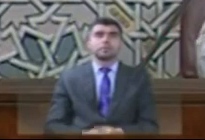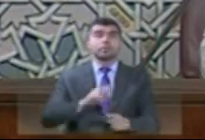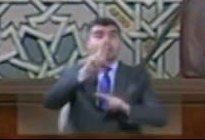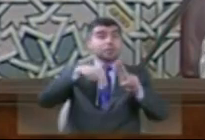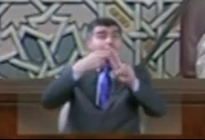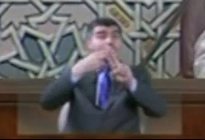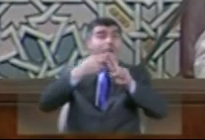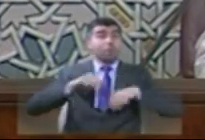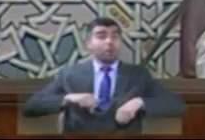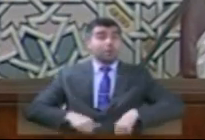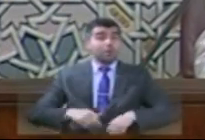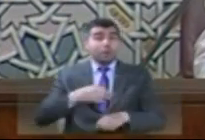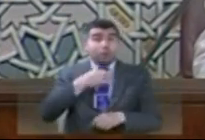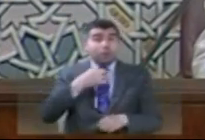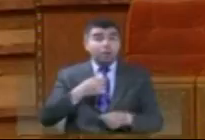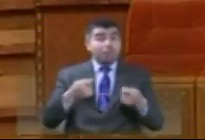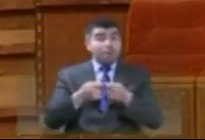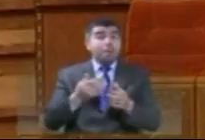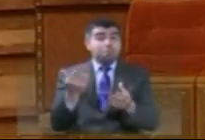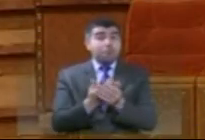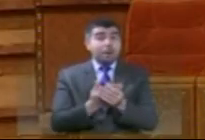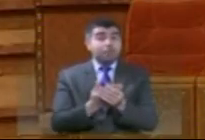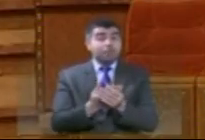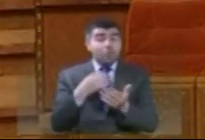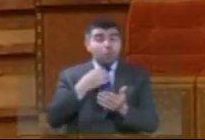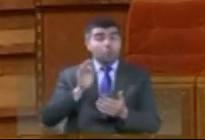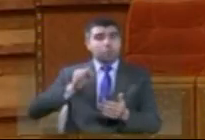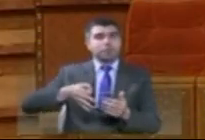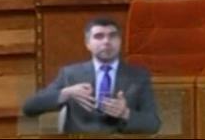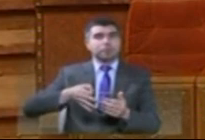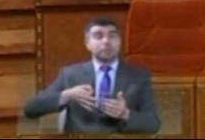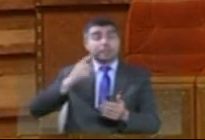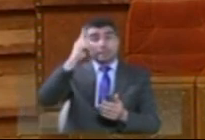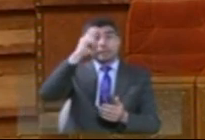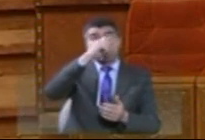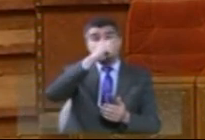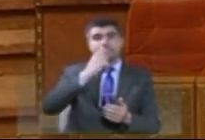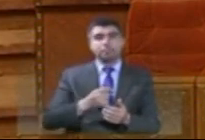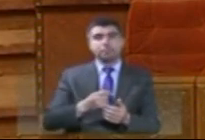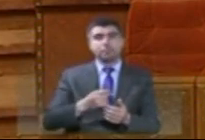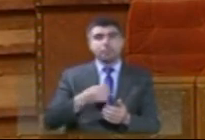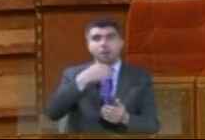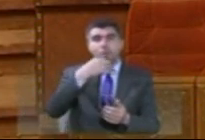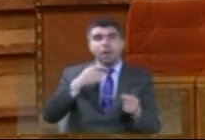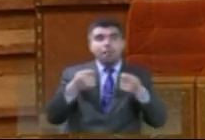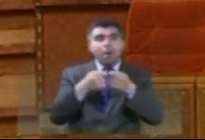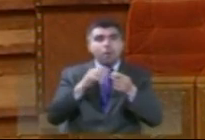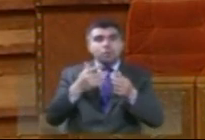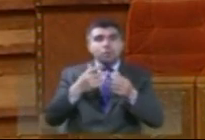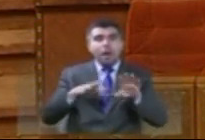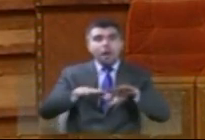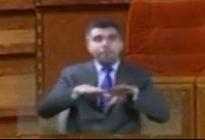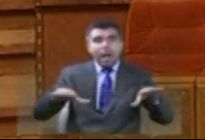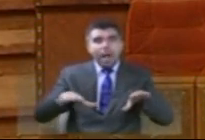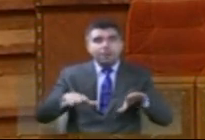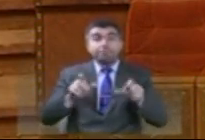استاذ هذا واحد الملف اللي كنعتبروه بانه ملف مهم، وكنعتقد العقار العمومي بصفه